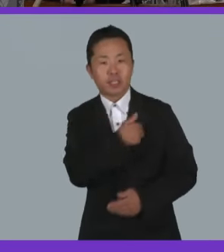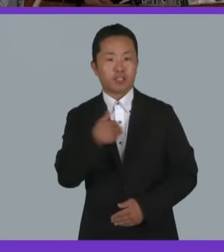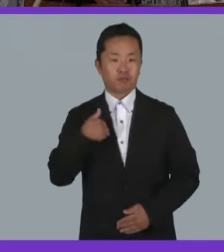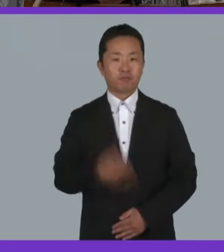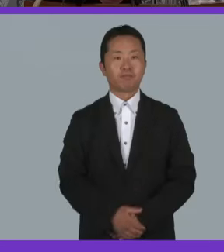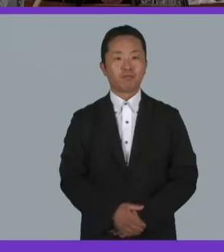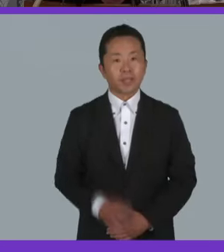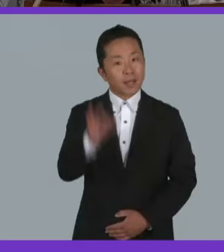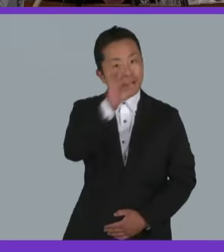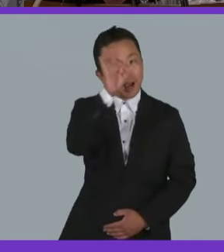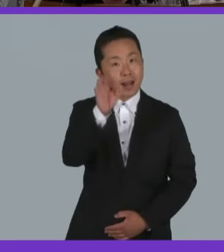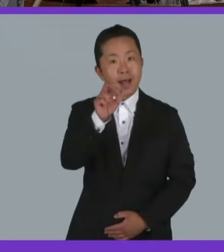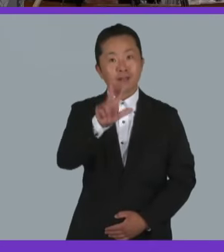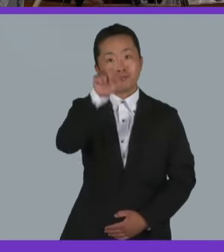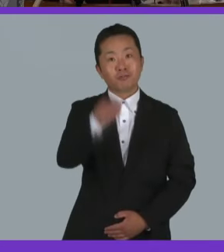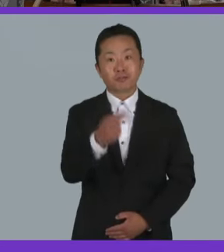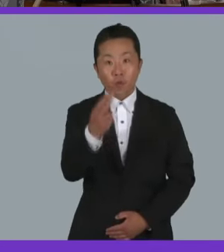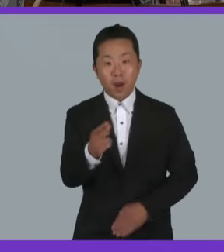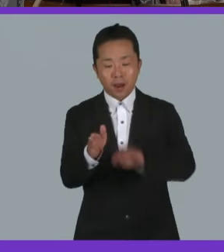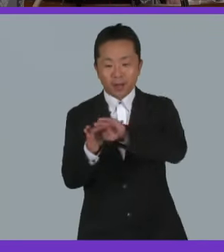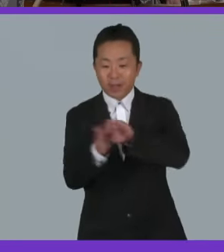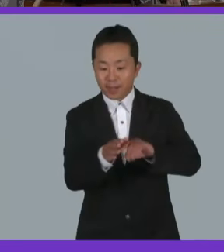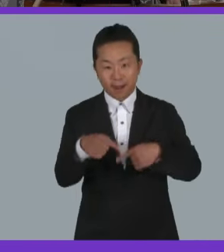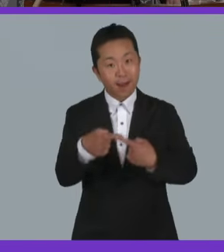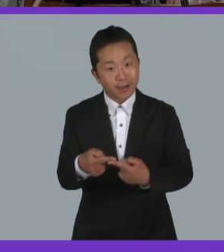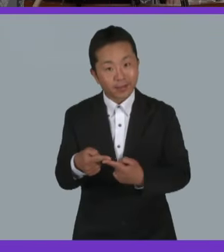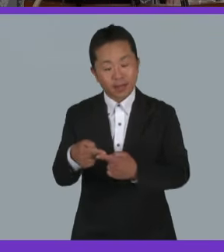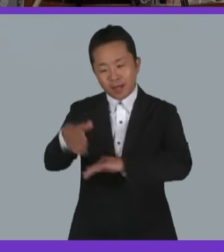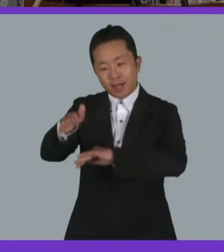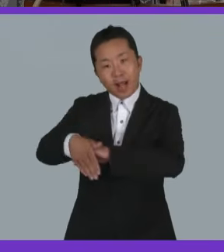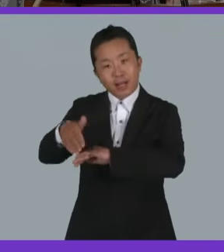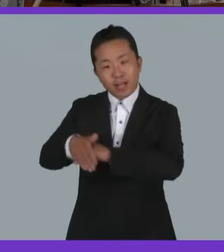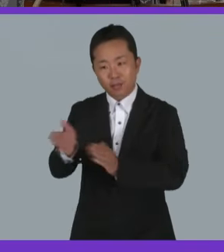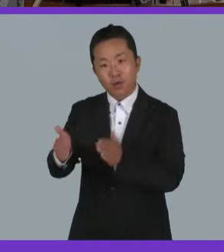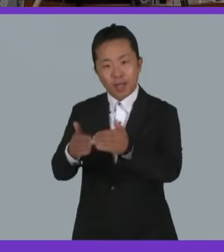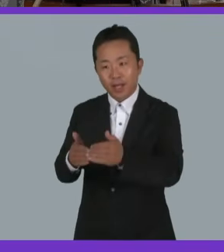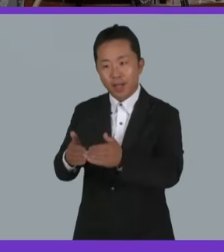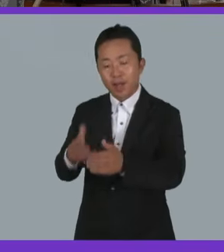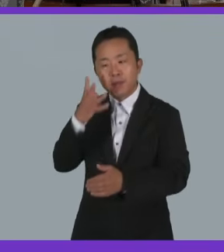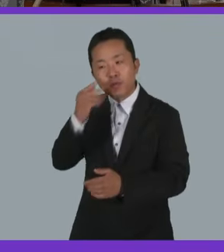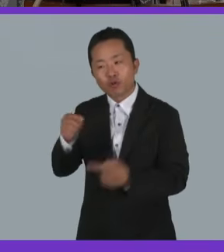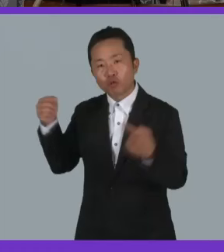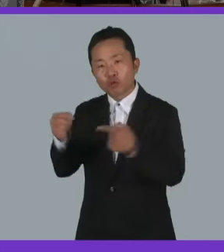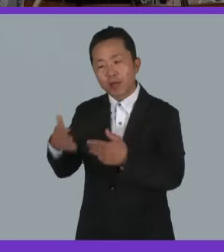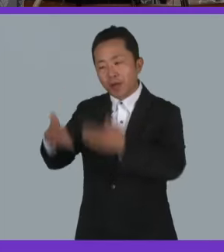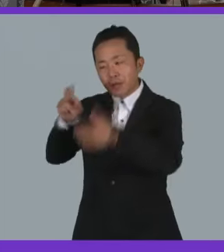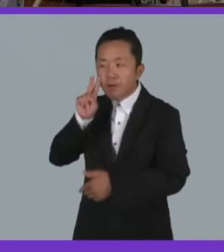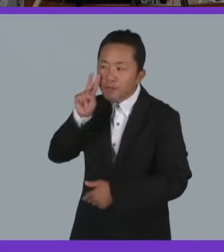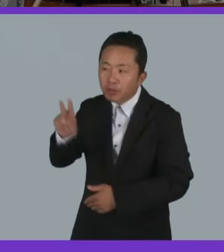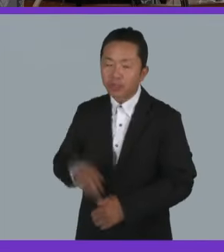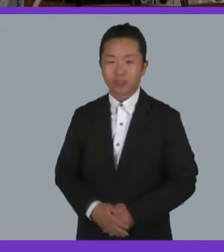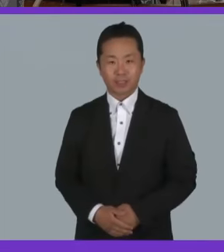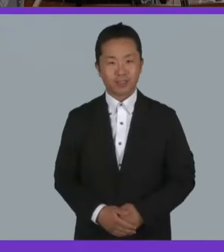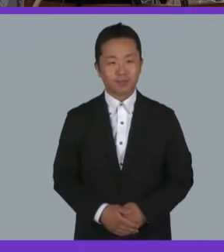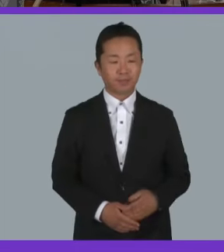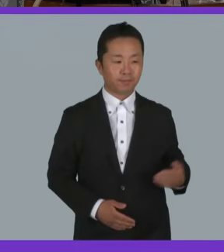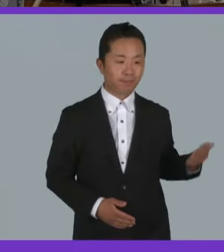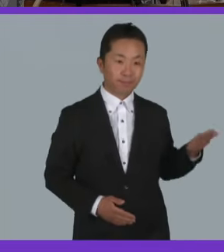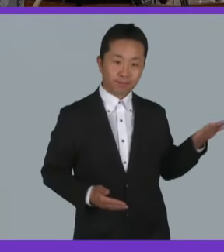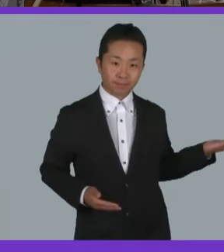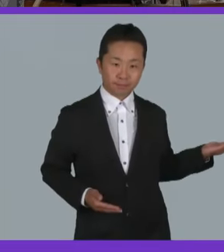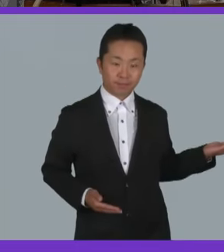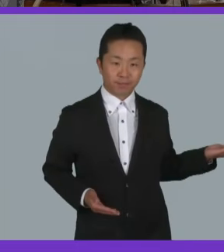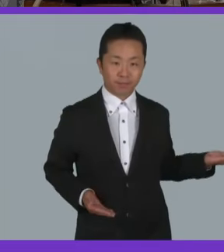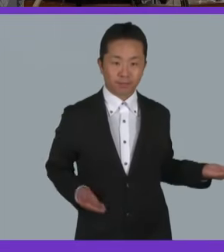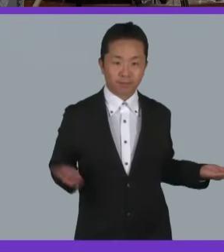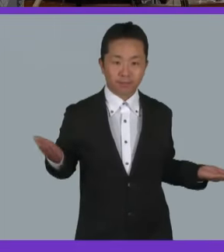観覧ルートは玄関から入り、ガイダンスルームで本丸御殿の魅力を伝える映像をご覧いただき、御書院、お常御